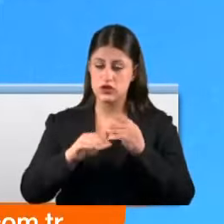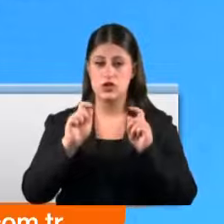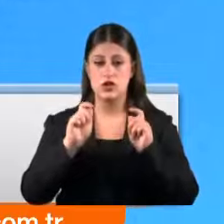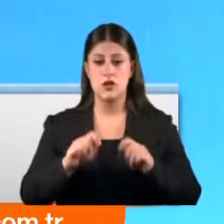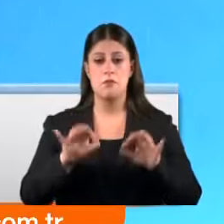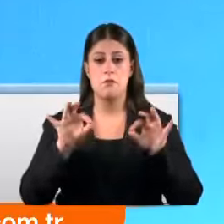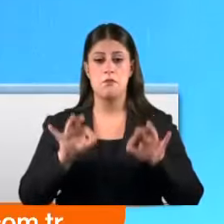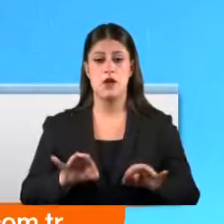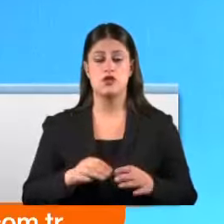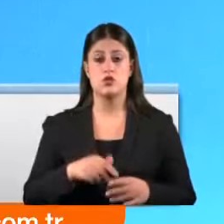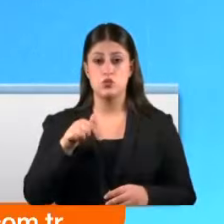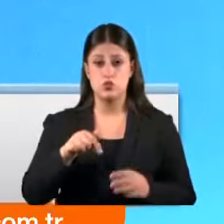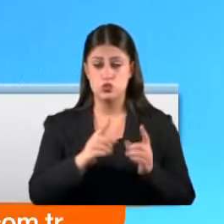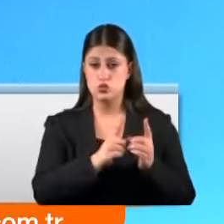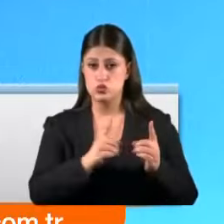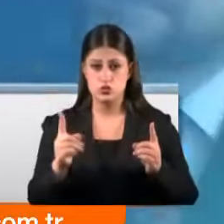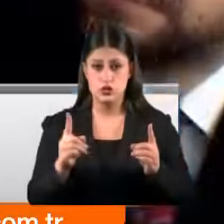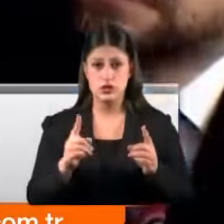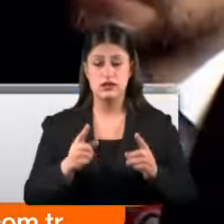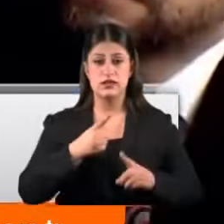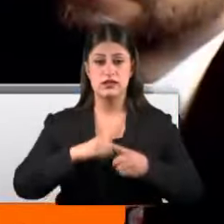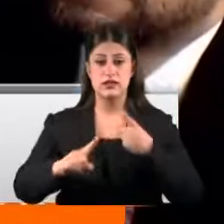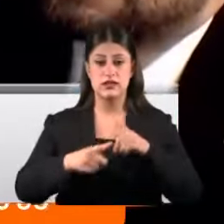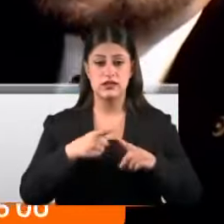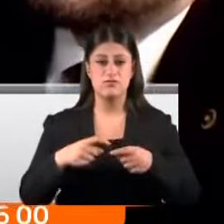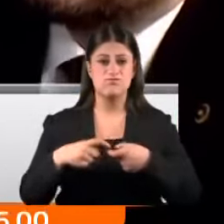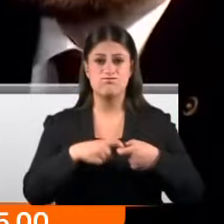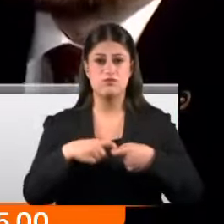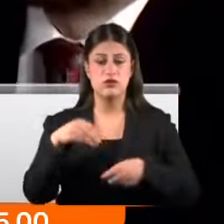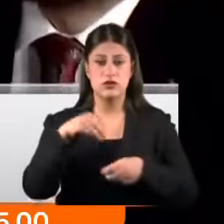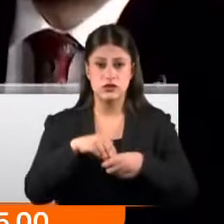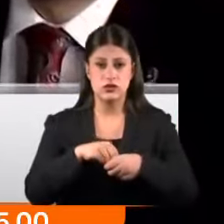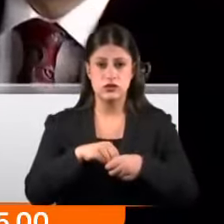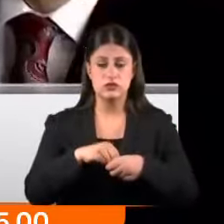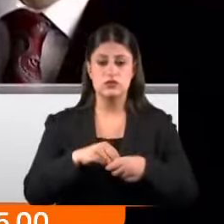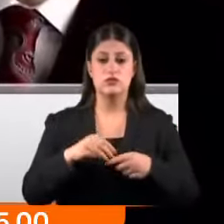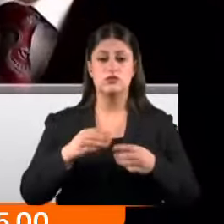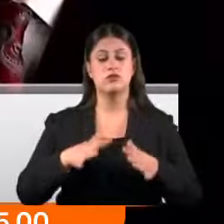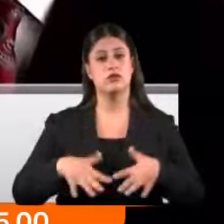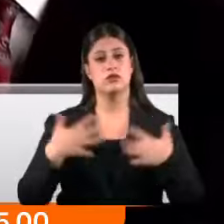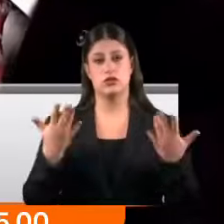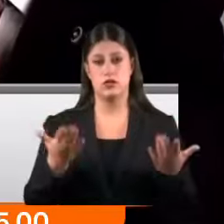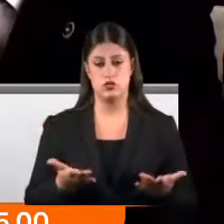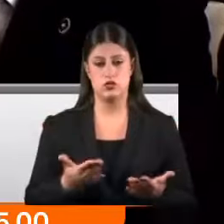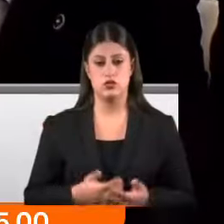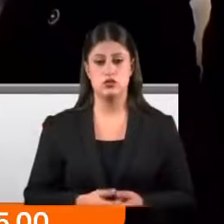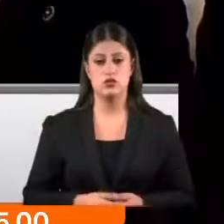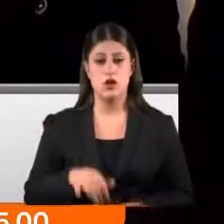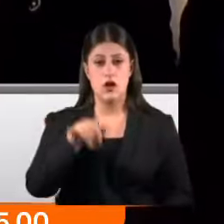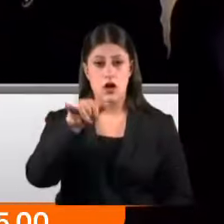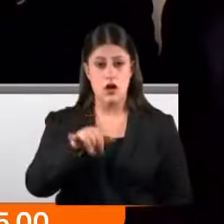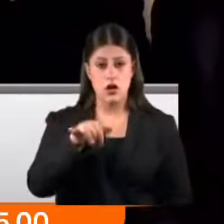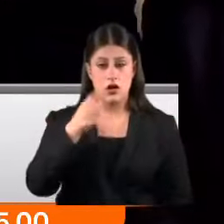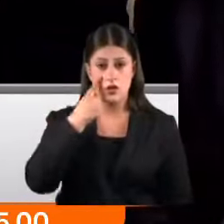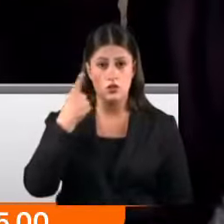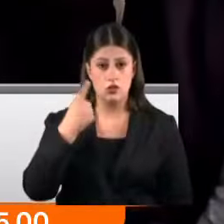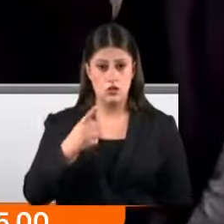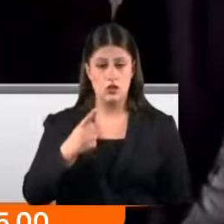göndermeye başladı. Biz bu süreci siyasi çekişmelere kurban etmek istemiyoruz. Hakkaniyete